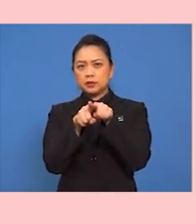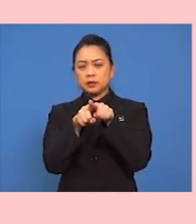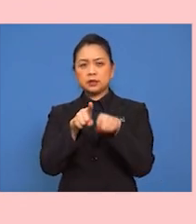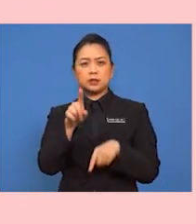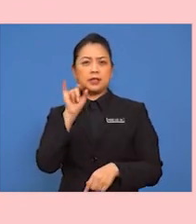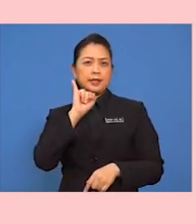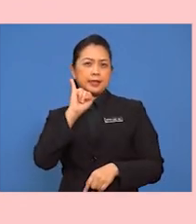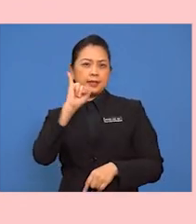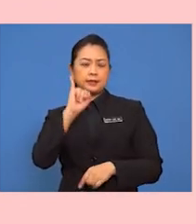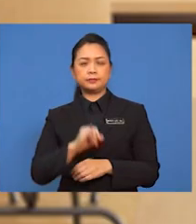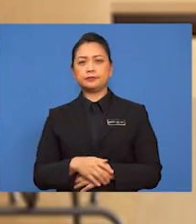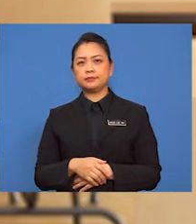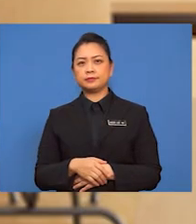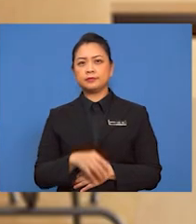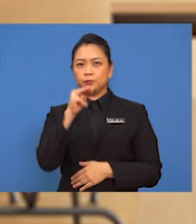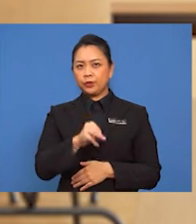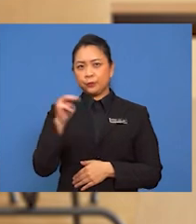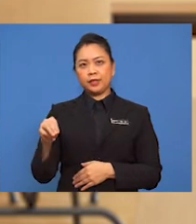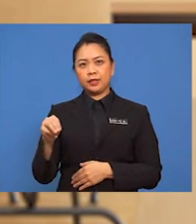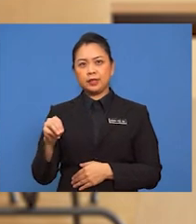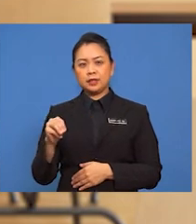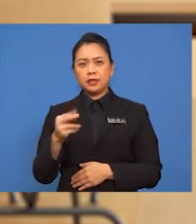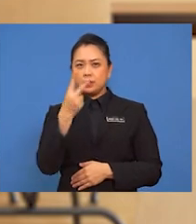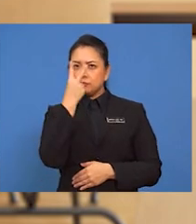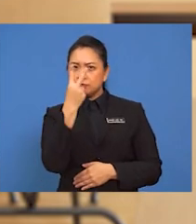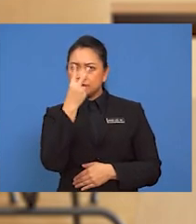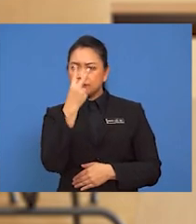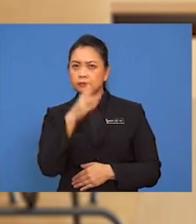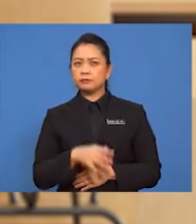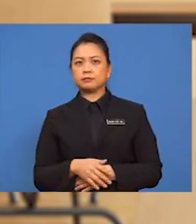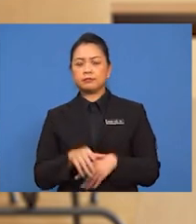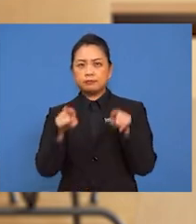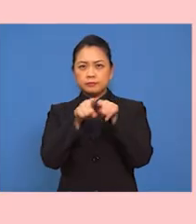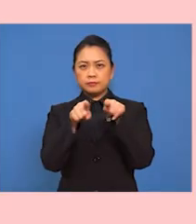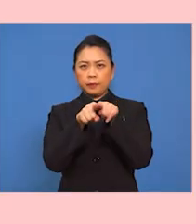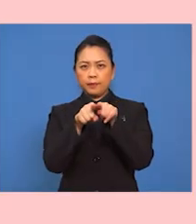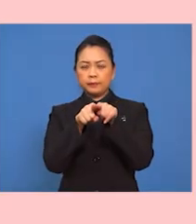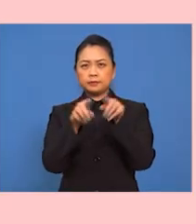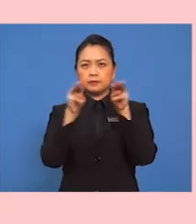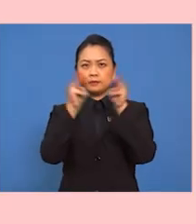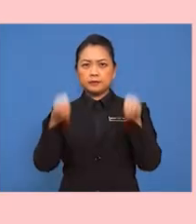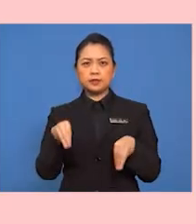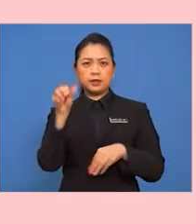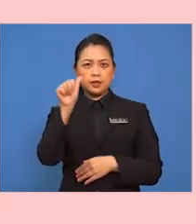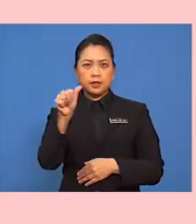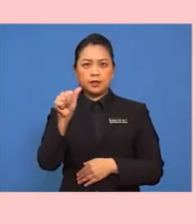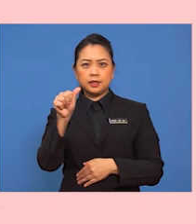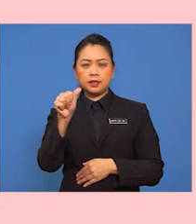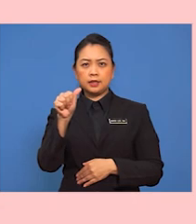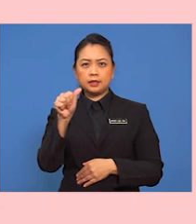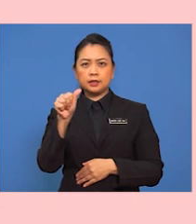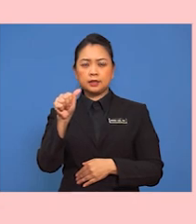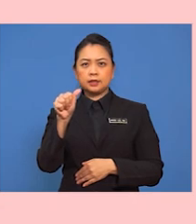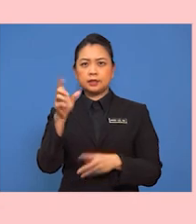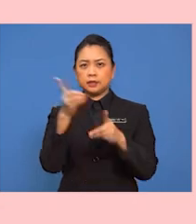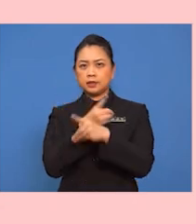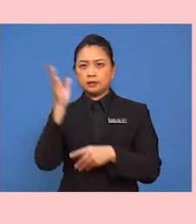identiti. Murid-murid, berhatikan persamaan matriks A darab matriks